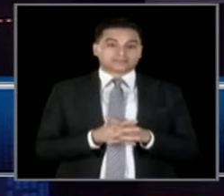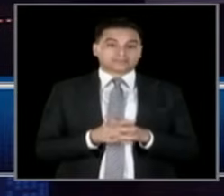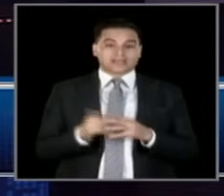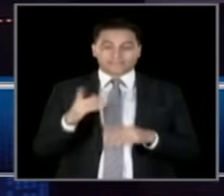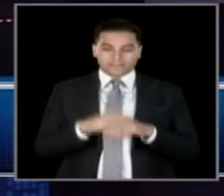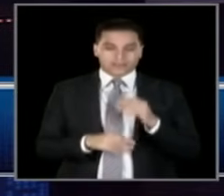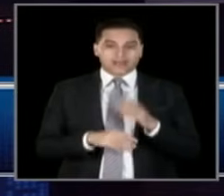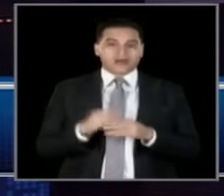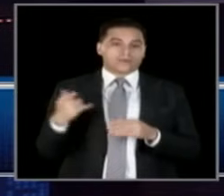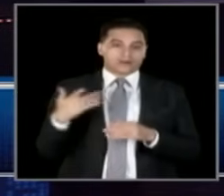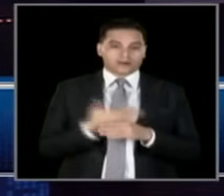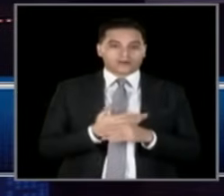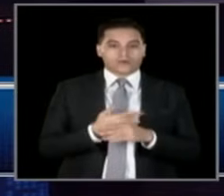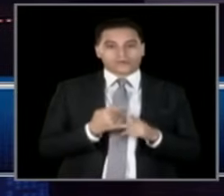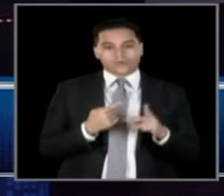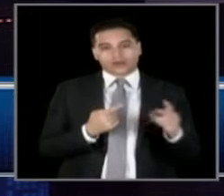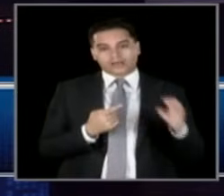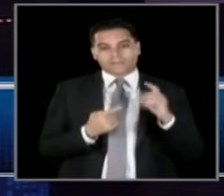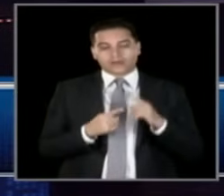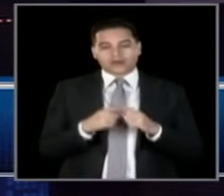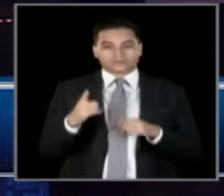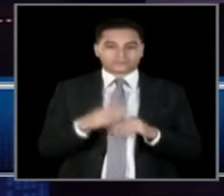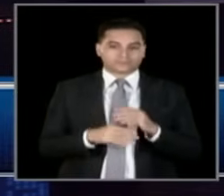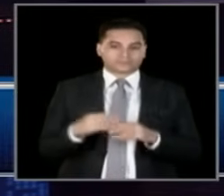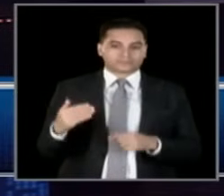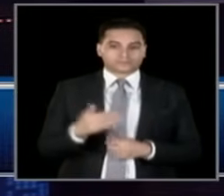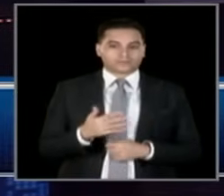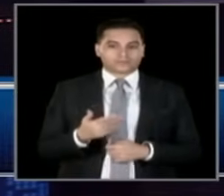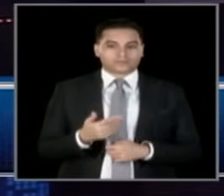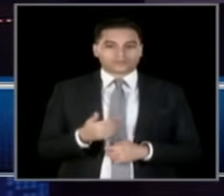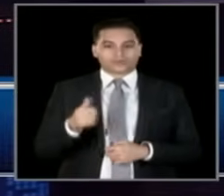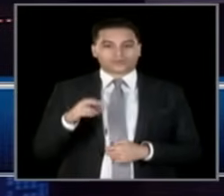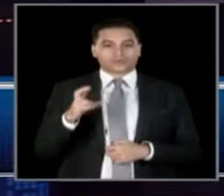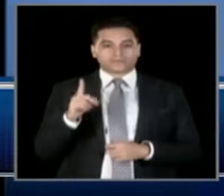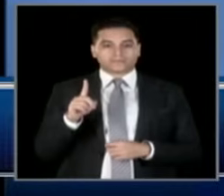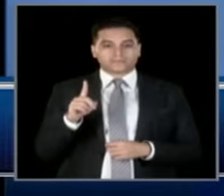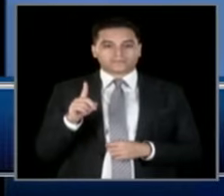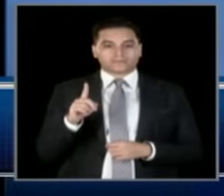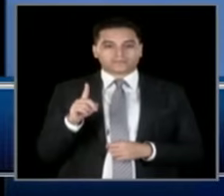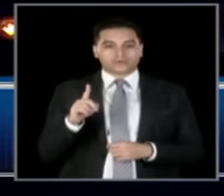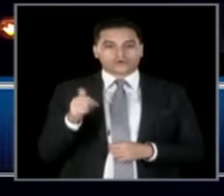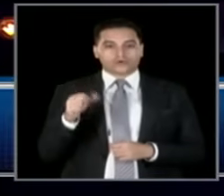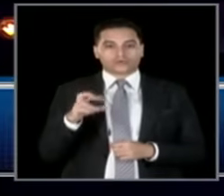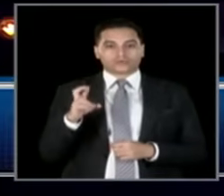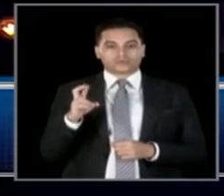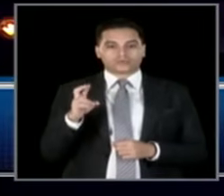كنت بتحاول تدوس على البازر وإجابته غلط. إجابتك أوزبكستان.